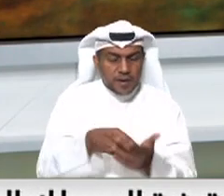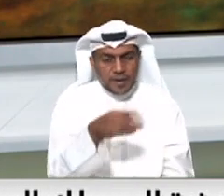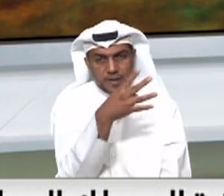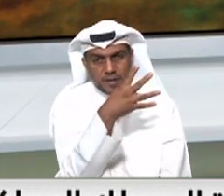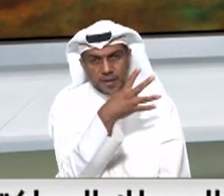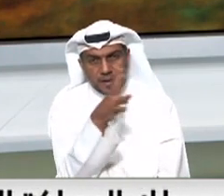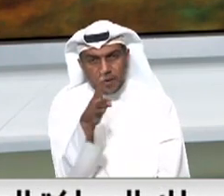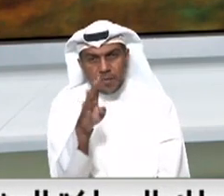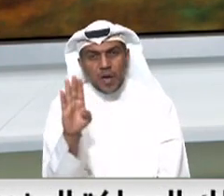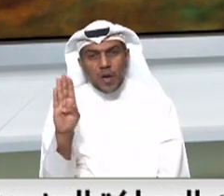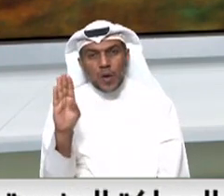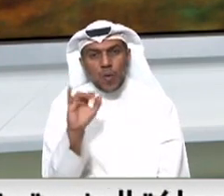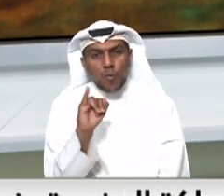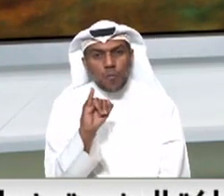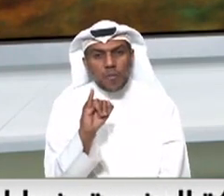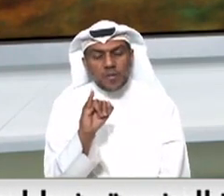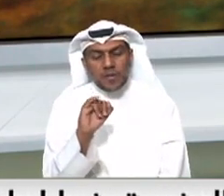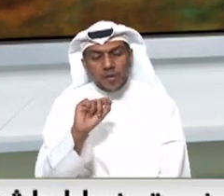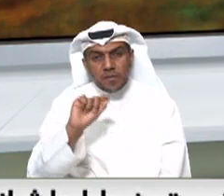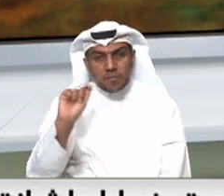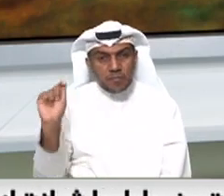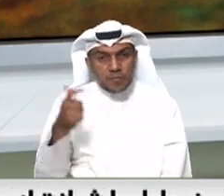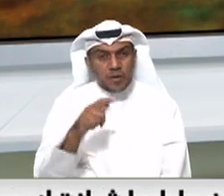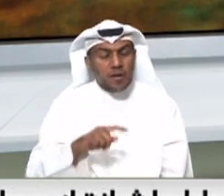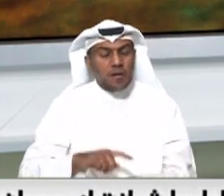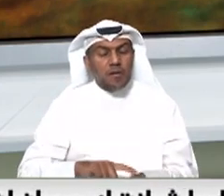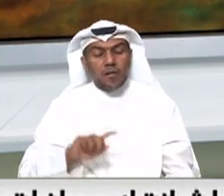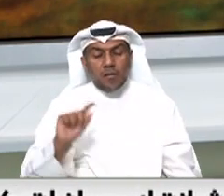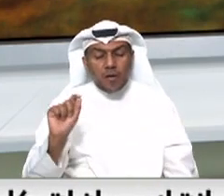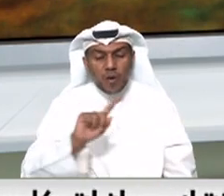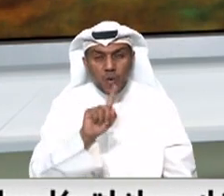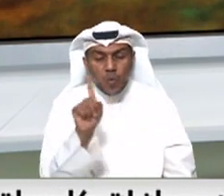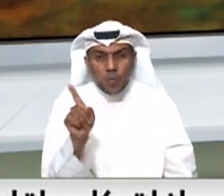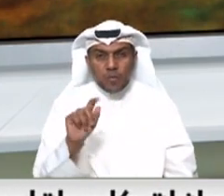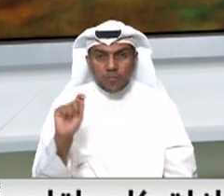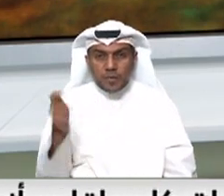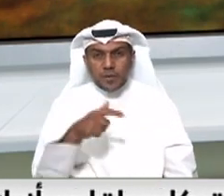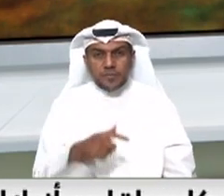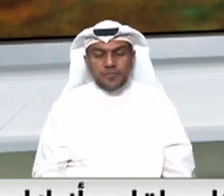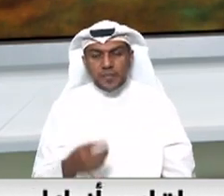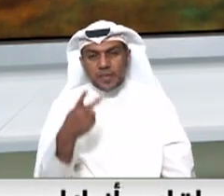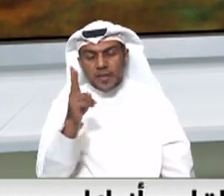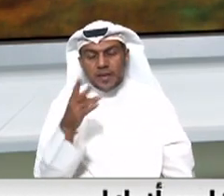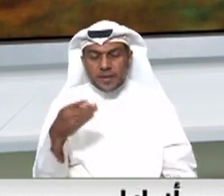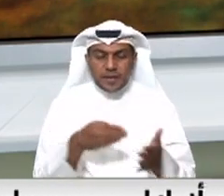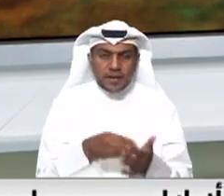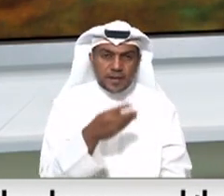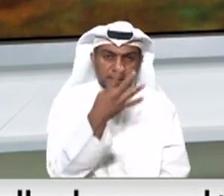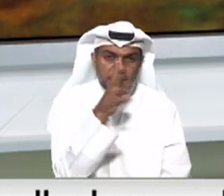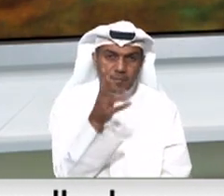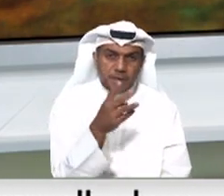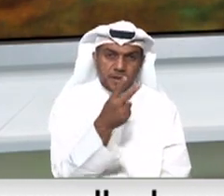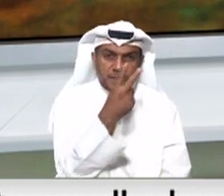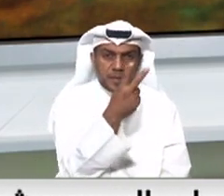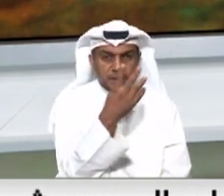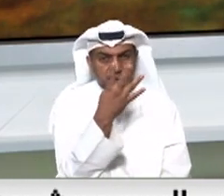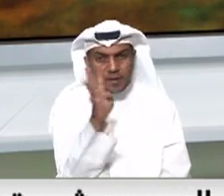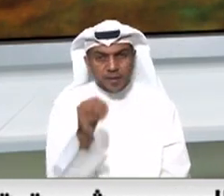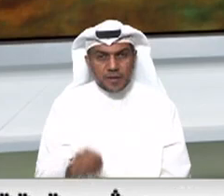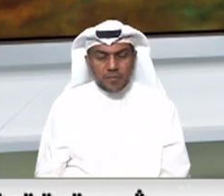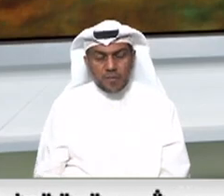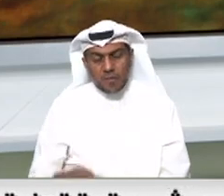اربعين كيلو متر في الساعه خلال النهار وايضا خلال المساء سرعه الرياح راح تتراوح ما بين 12 الى الاربعين والاثنين واربعين كيلو متر في الساعه